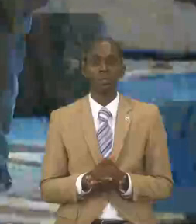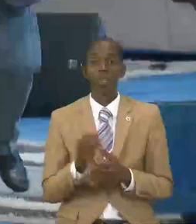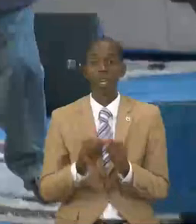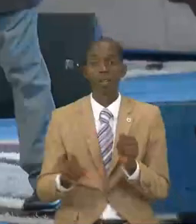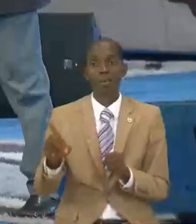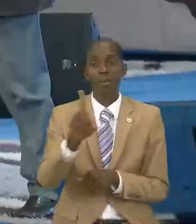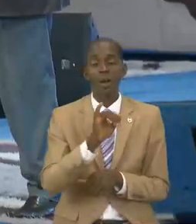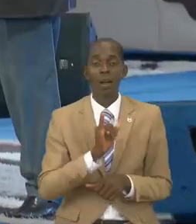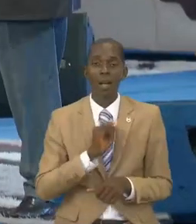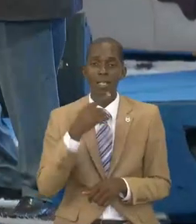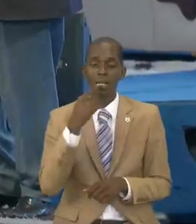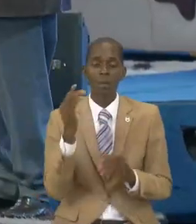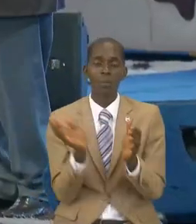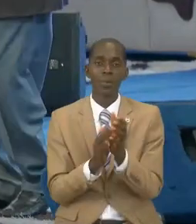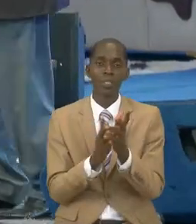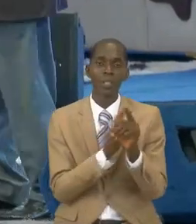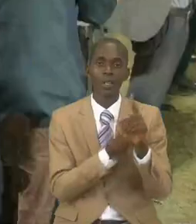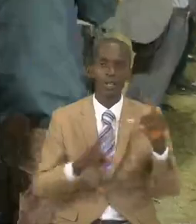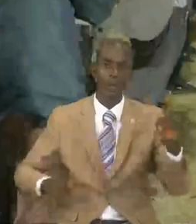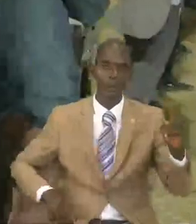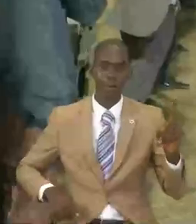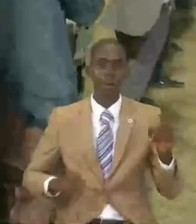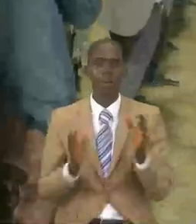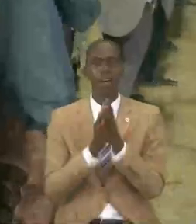Tout le monde, je dis gloire à Dieu.